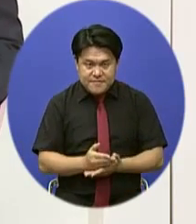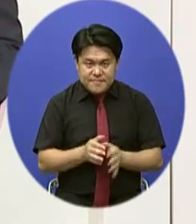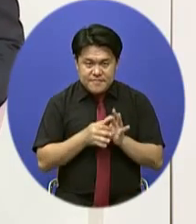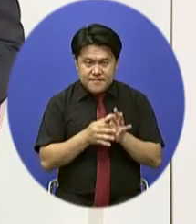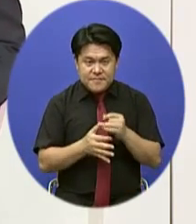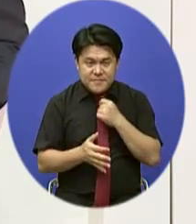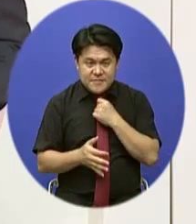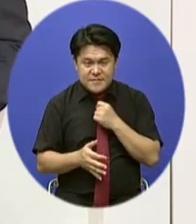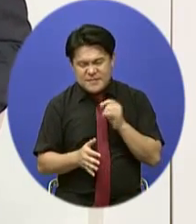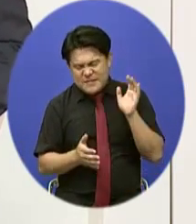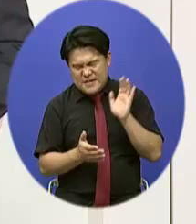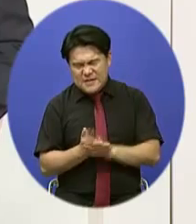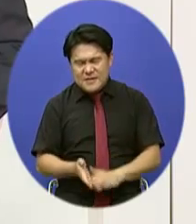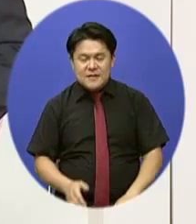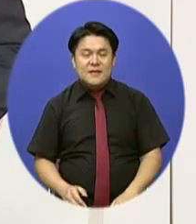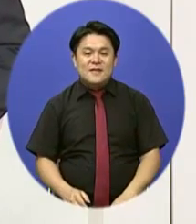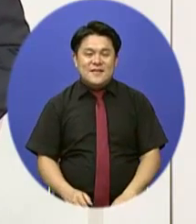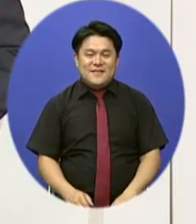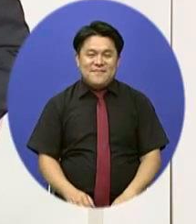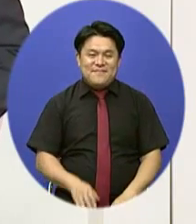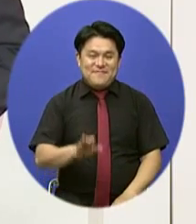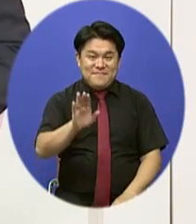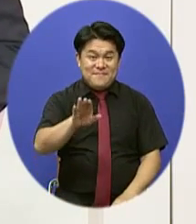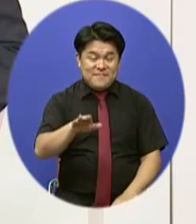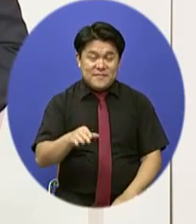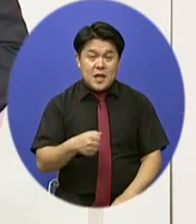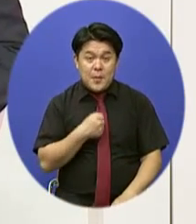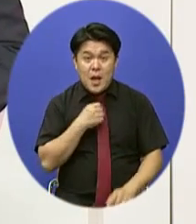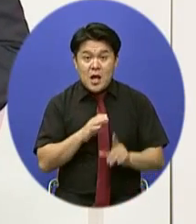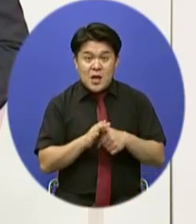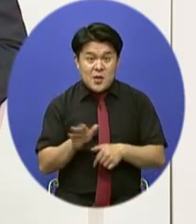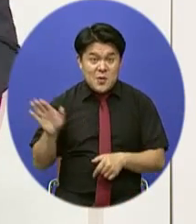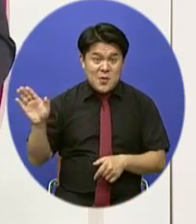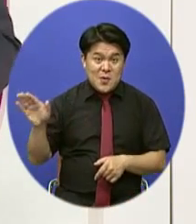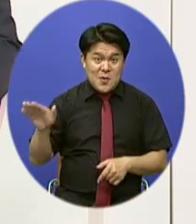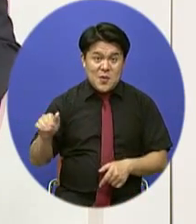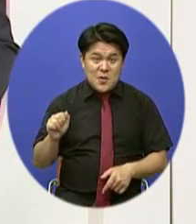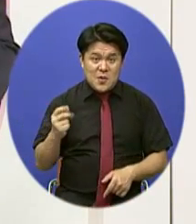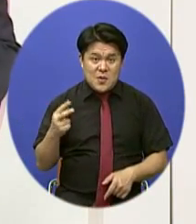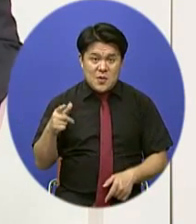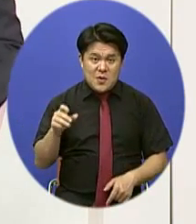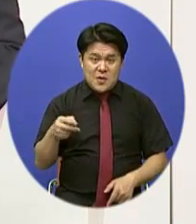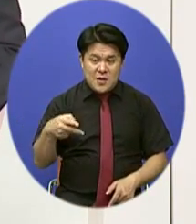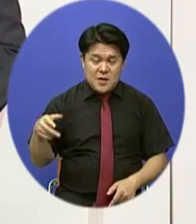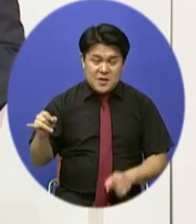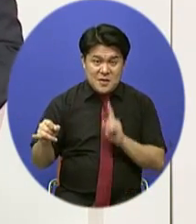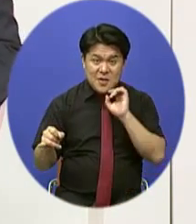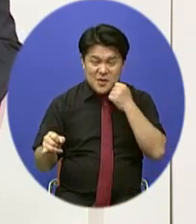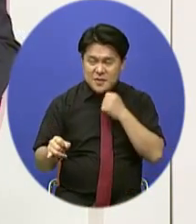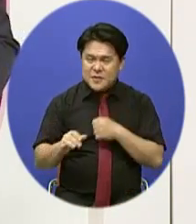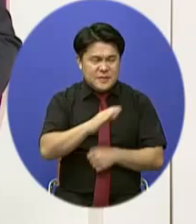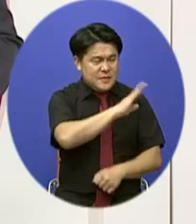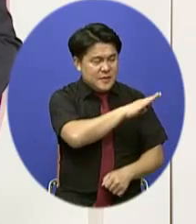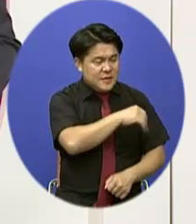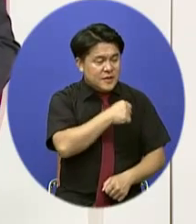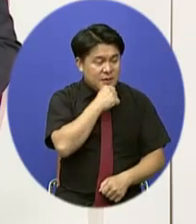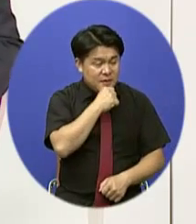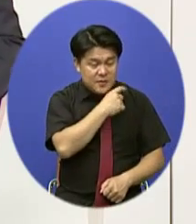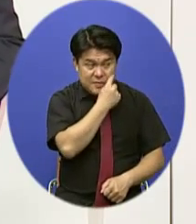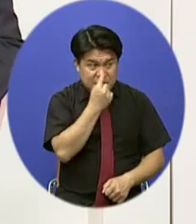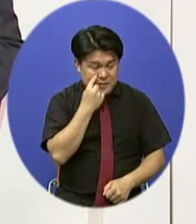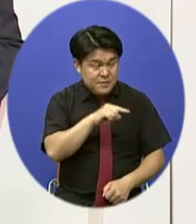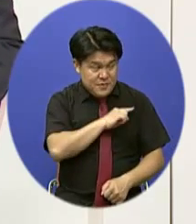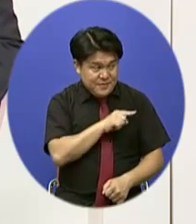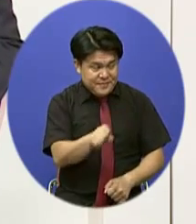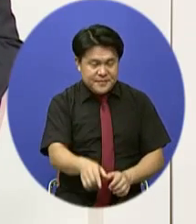그러는데 연결이 안 그래요? 된다고 그러셨어요. 어머니 진행상이요. 효정 씨 할 수가 없어요. 네, 일단 점수 보고 네. 또 혼낼 것 또 있어요.